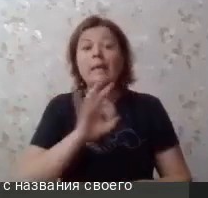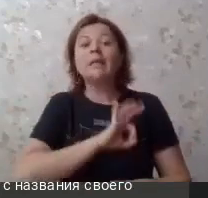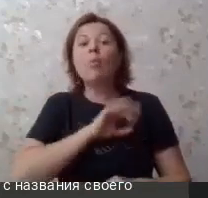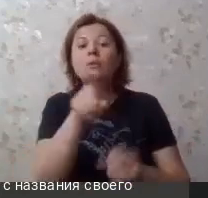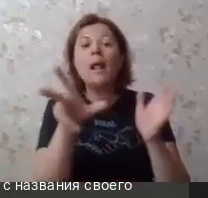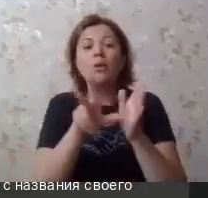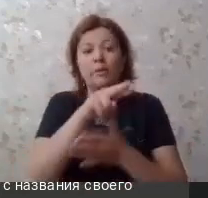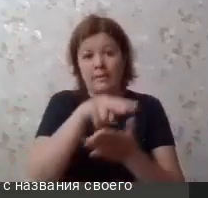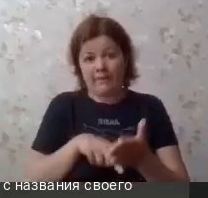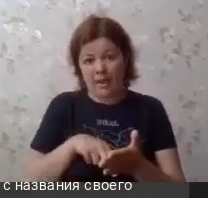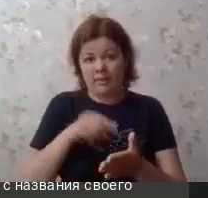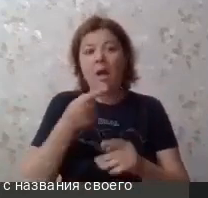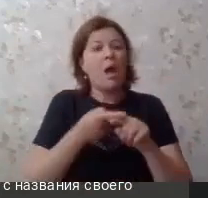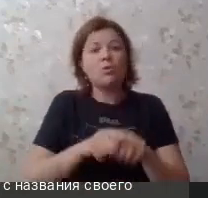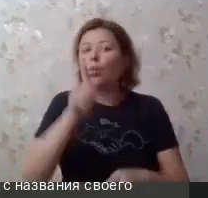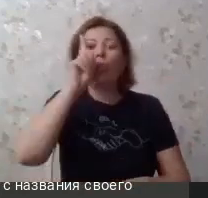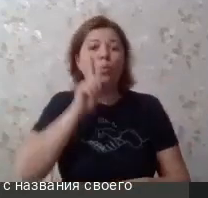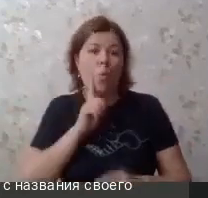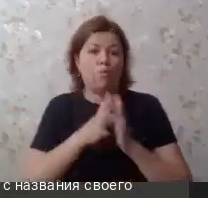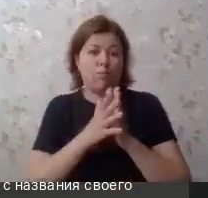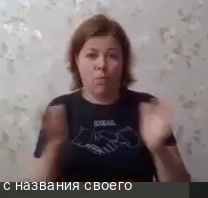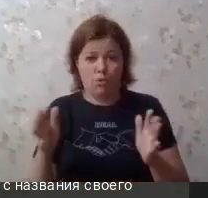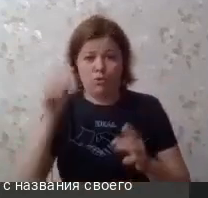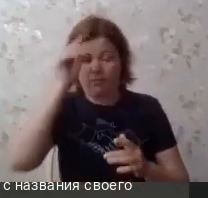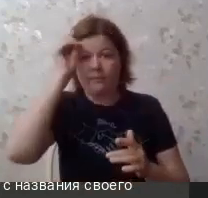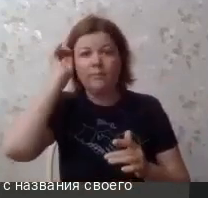соответственно, это гораздо удобнее, чем